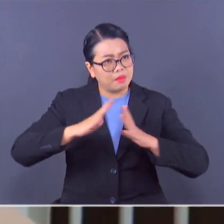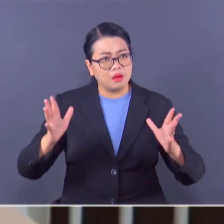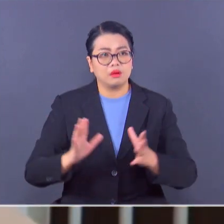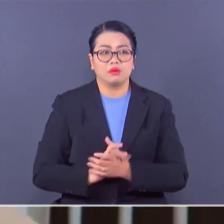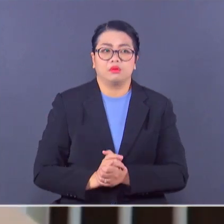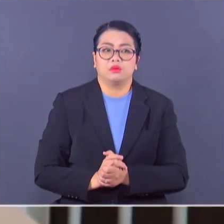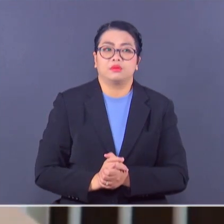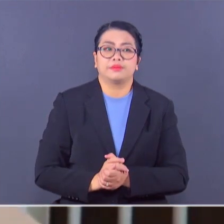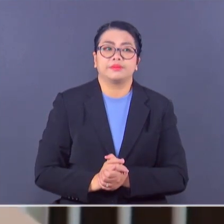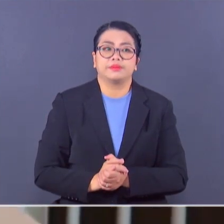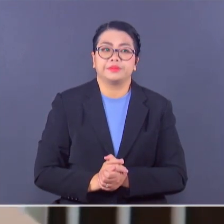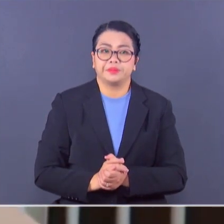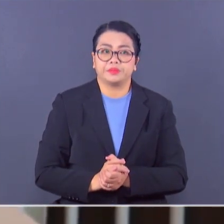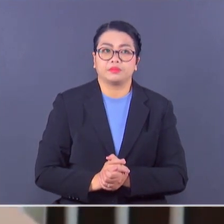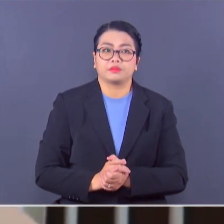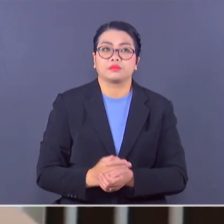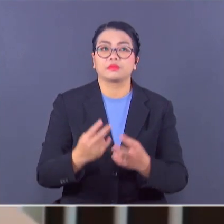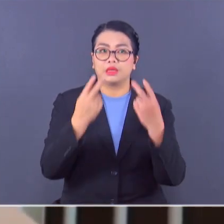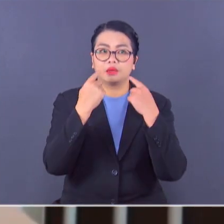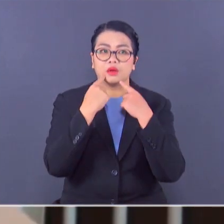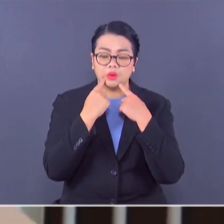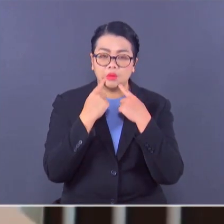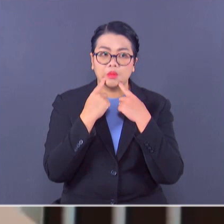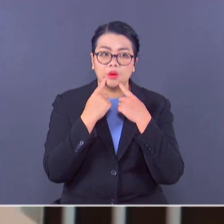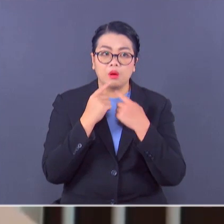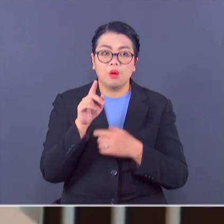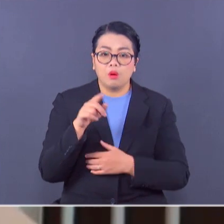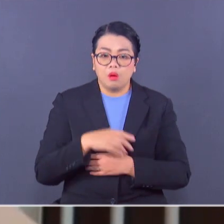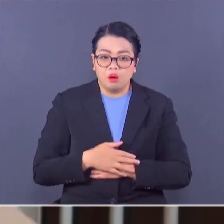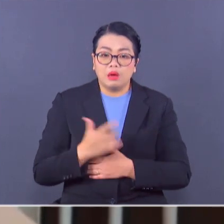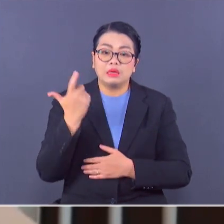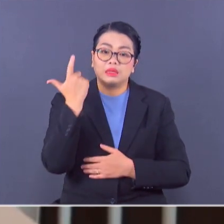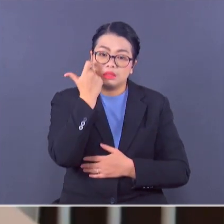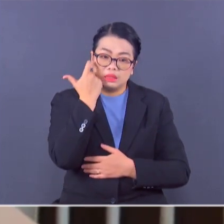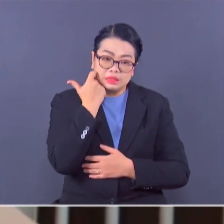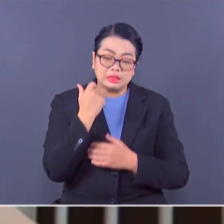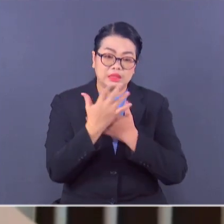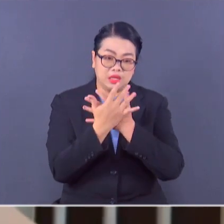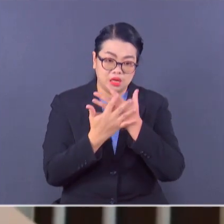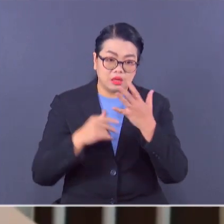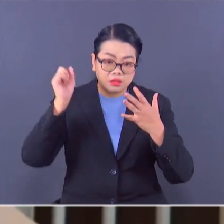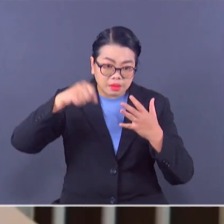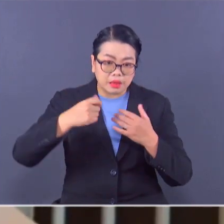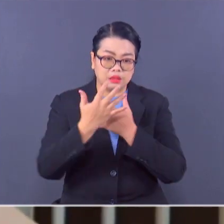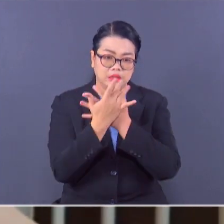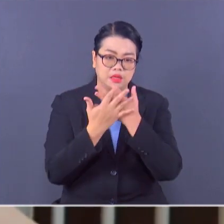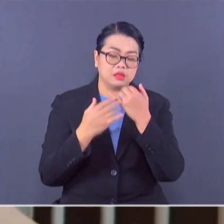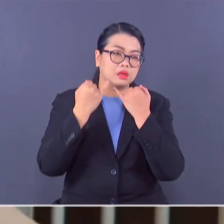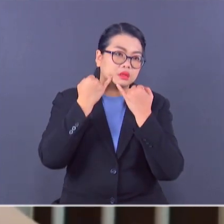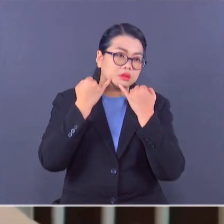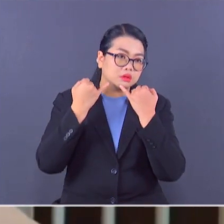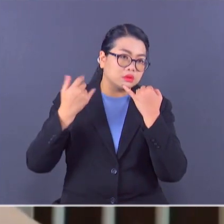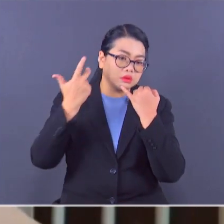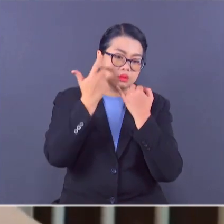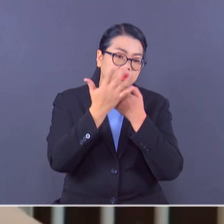แต่ผวหนงชampsic trang เข้าเหนหนาหนป coversเค้าบอกเลยว่า antes ofีด filler informação ballsให้เสี่ยเลืรแวามัน